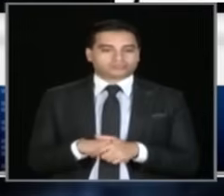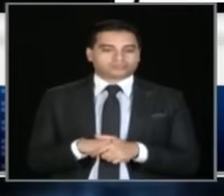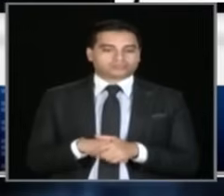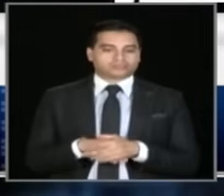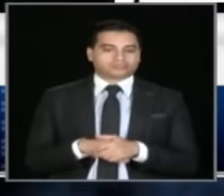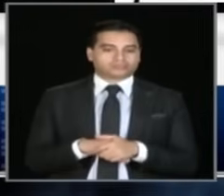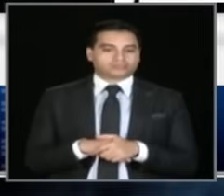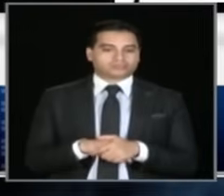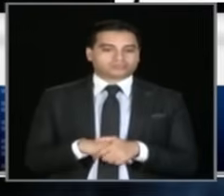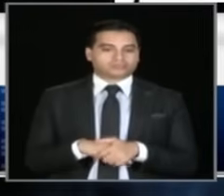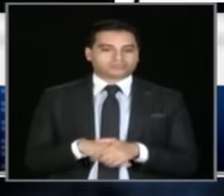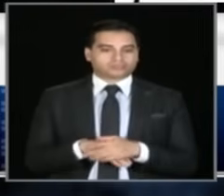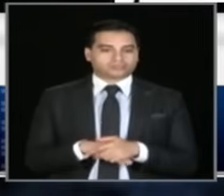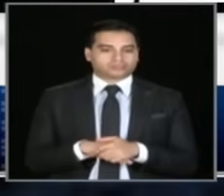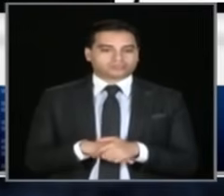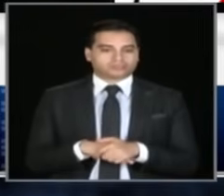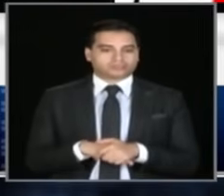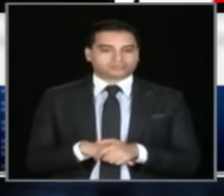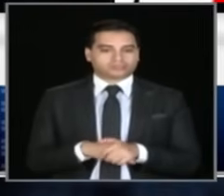مين هياخد الريسك؟